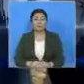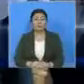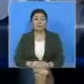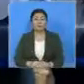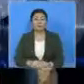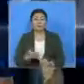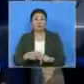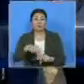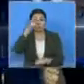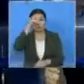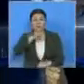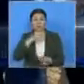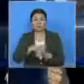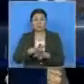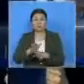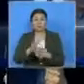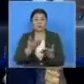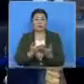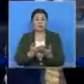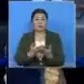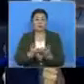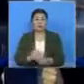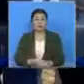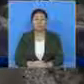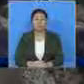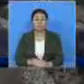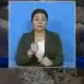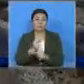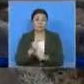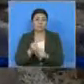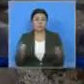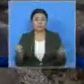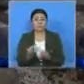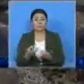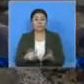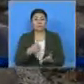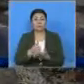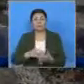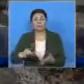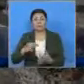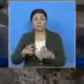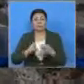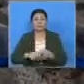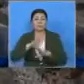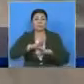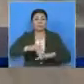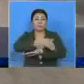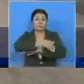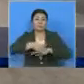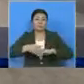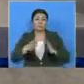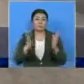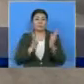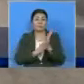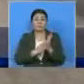осы жылда полностью землянканы, ақшаға қарамай землянканы жасап болу керек. Сонымен қатар облыс әкімі Тәуелсіздік даңғылындағы автожолды 8